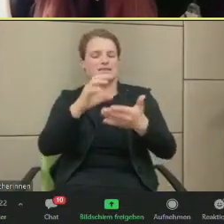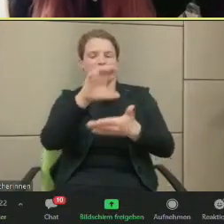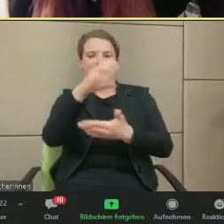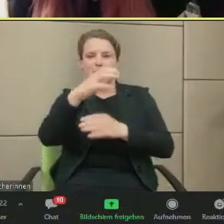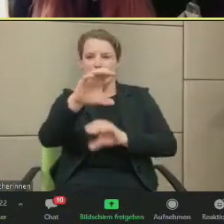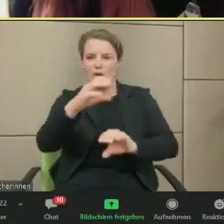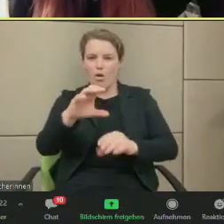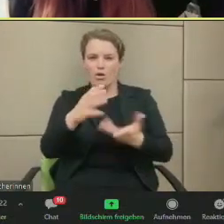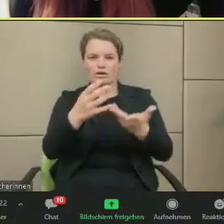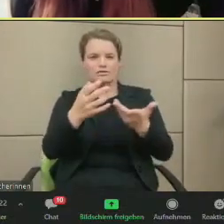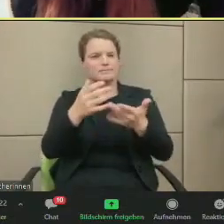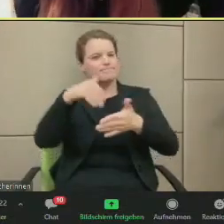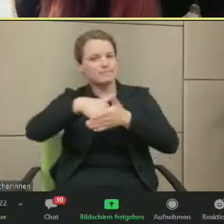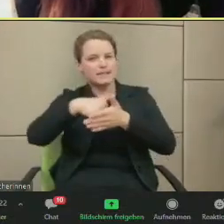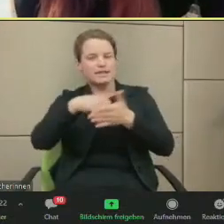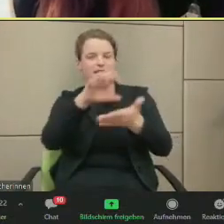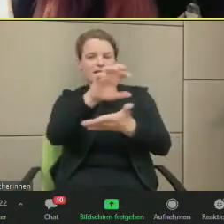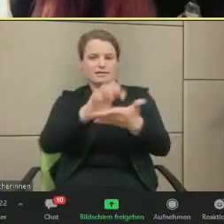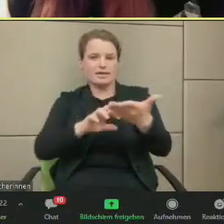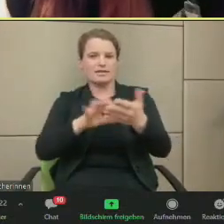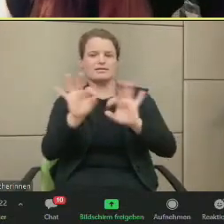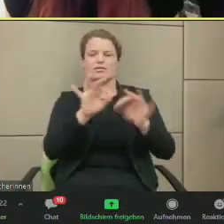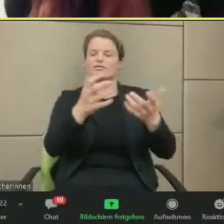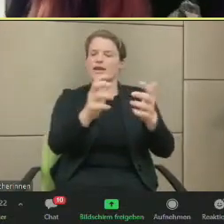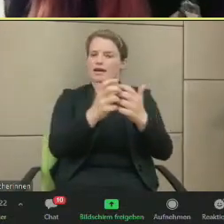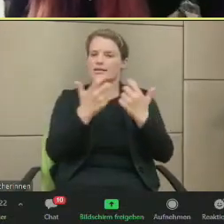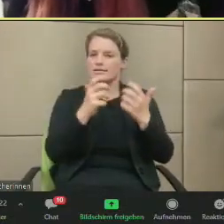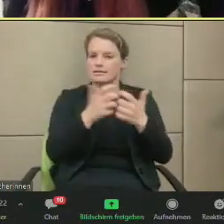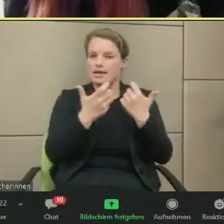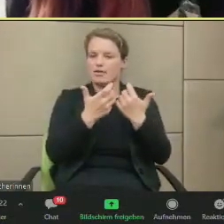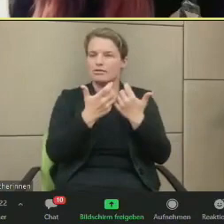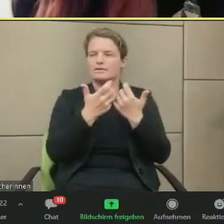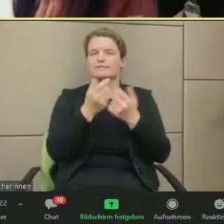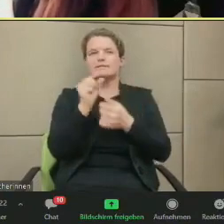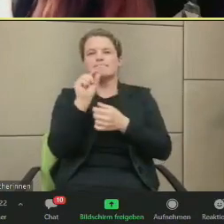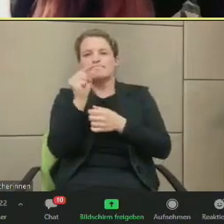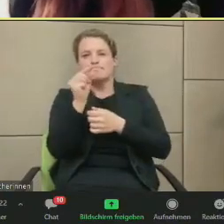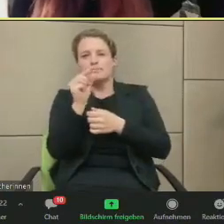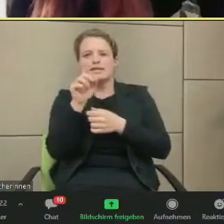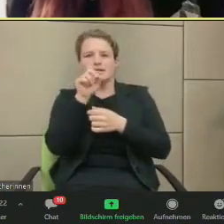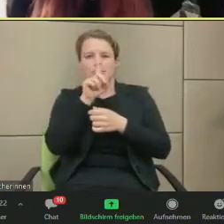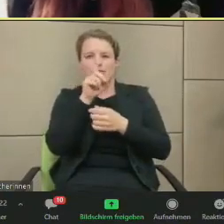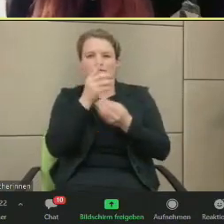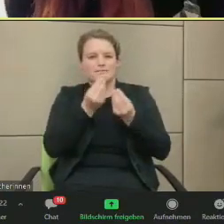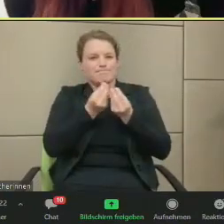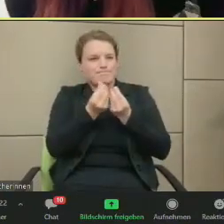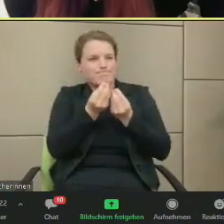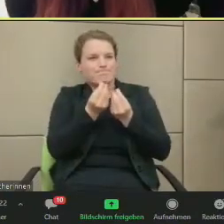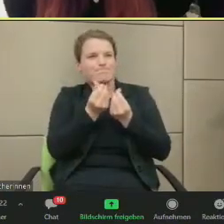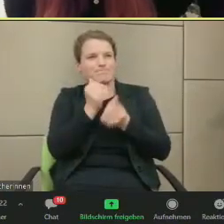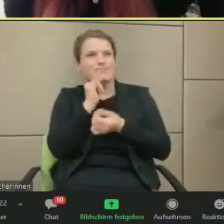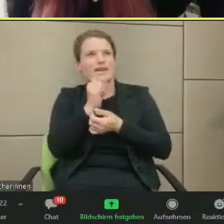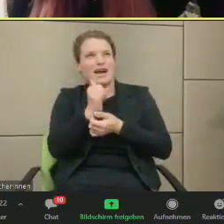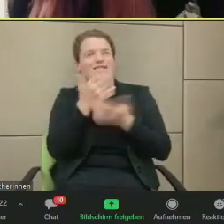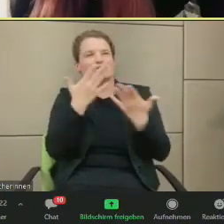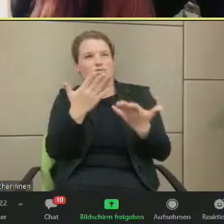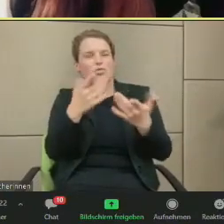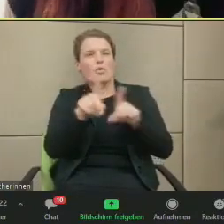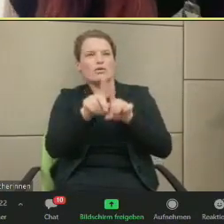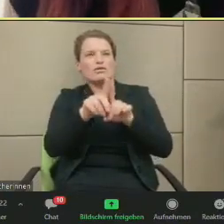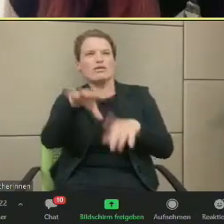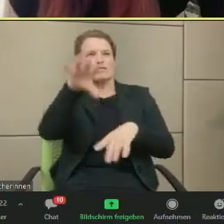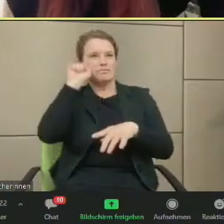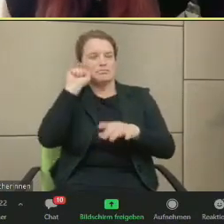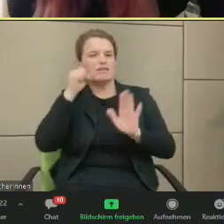und nachvollziehen können und wissen, wie sich das anfühlt und auch welche Herausforderungen es da gibt.